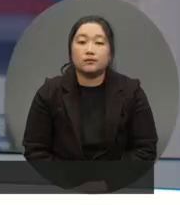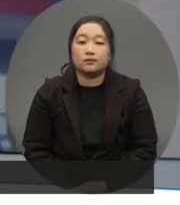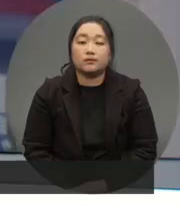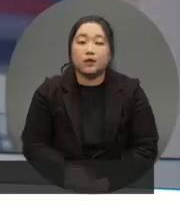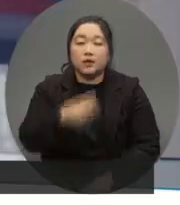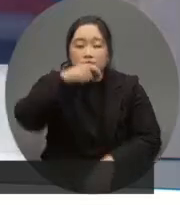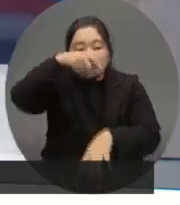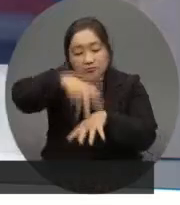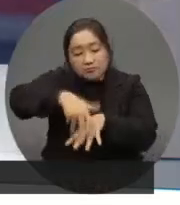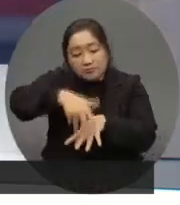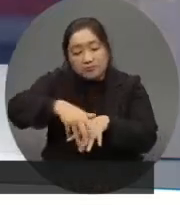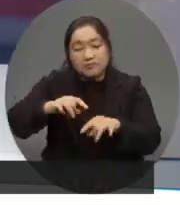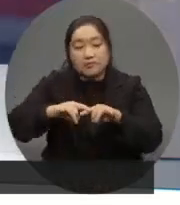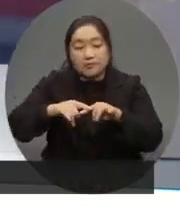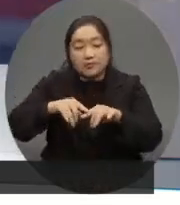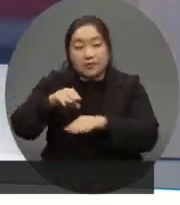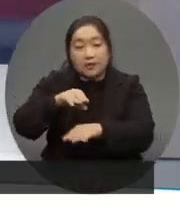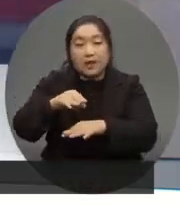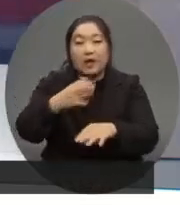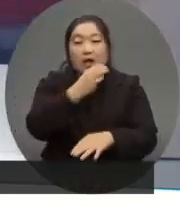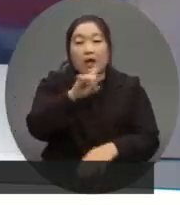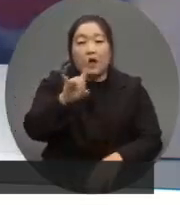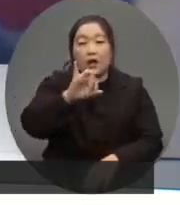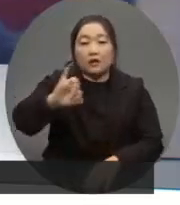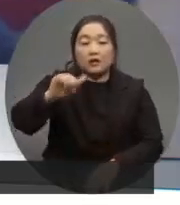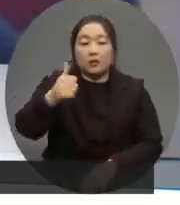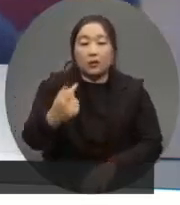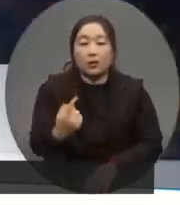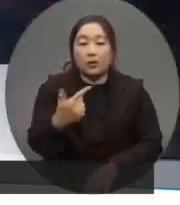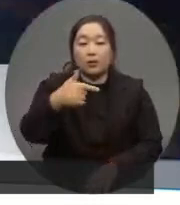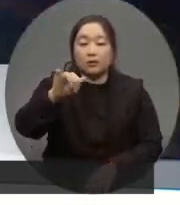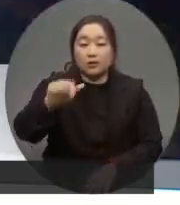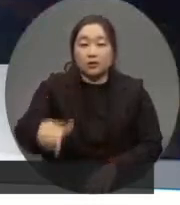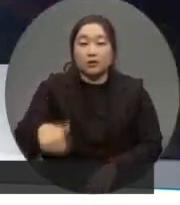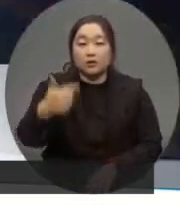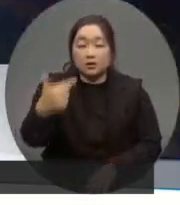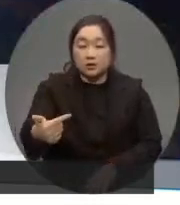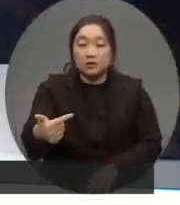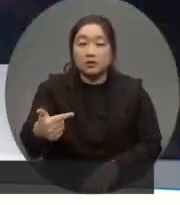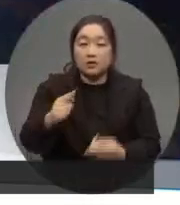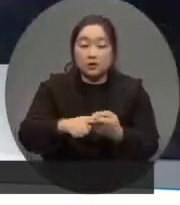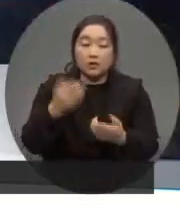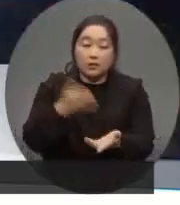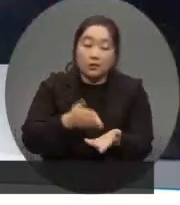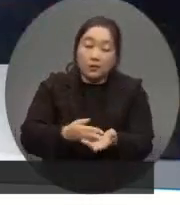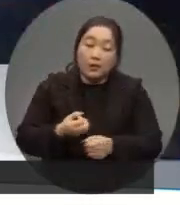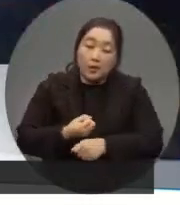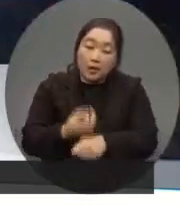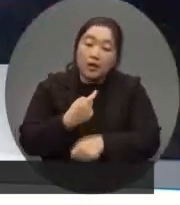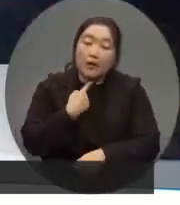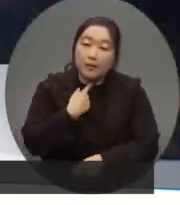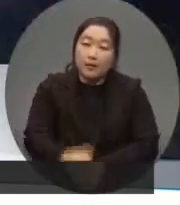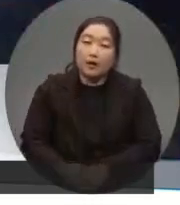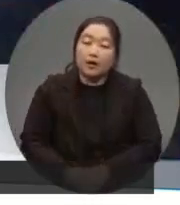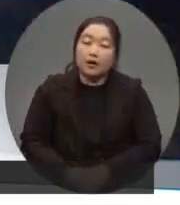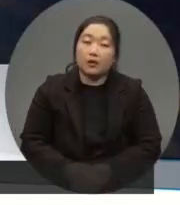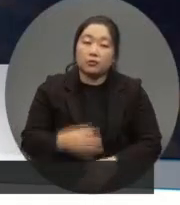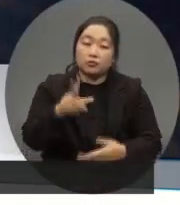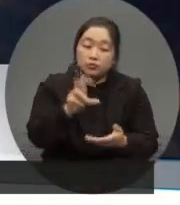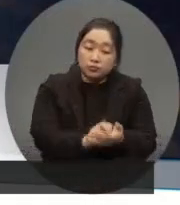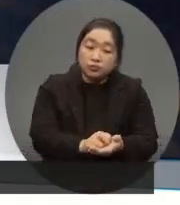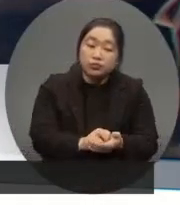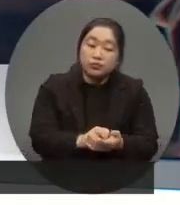무리 세는 전기차 아이오닉 6에 관해 연속으로 보도해 왔는데요 소비자의 결함의 제기에 한 현대차